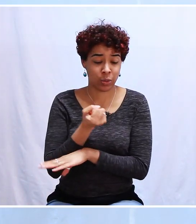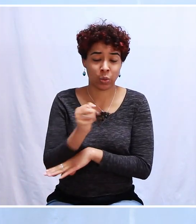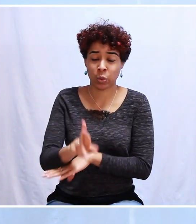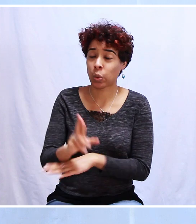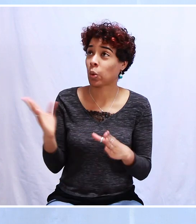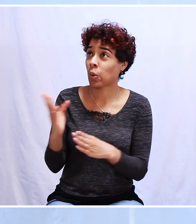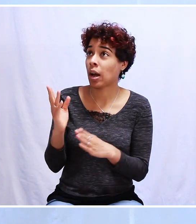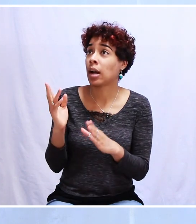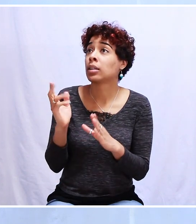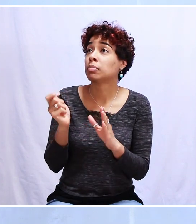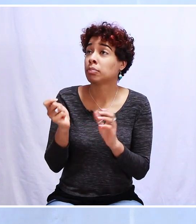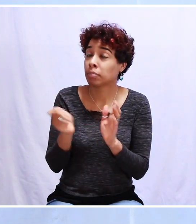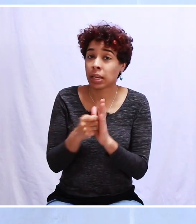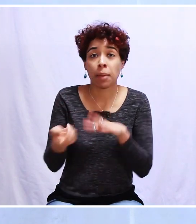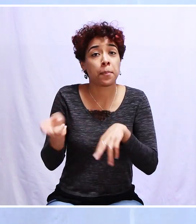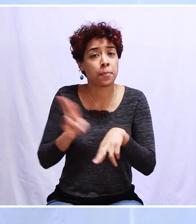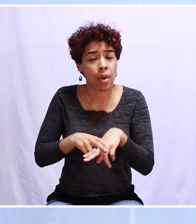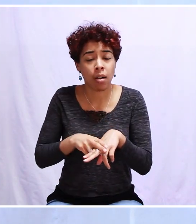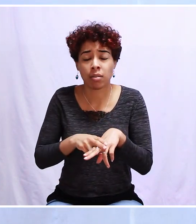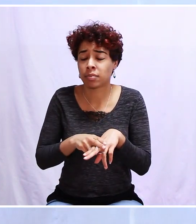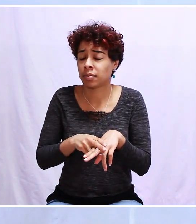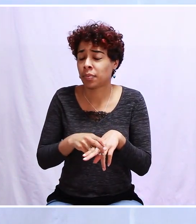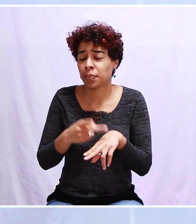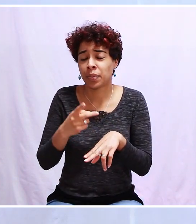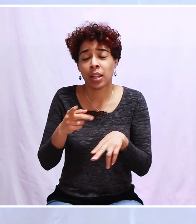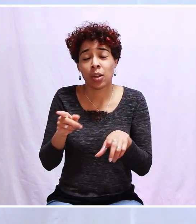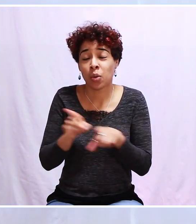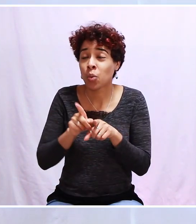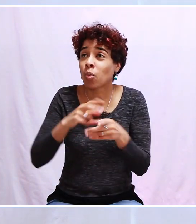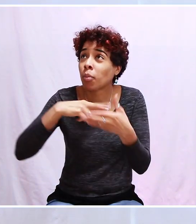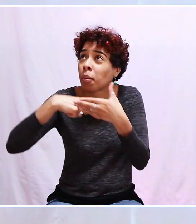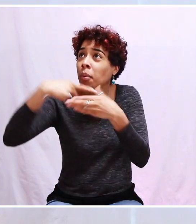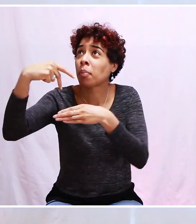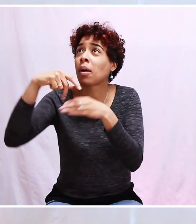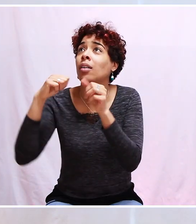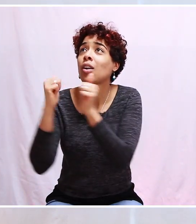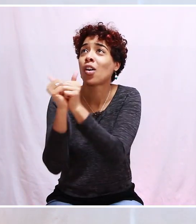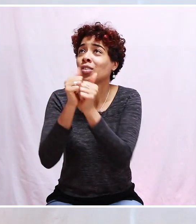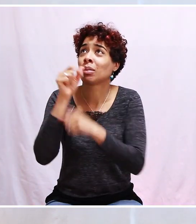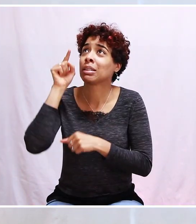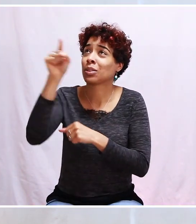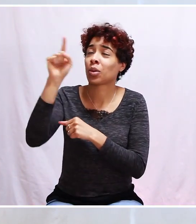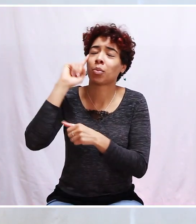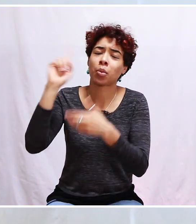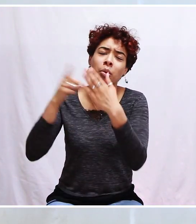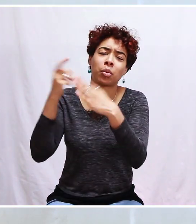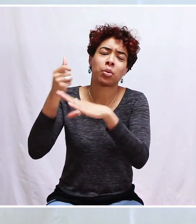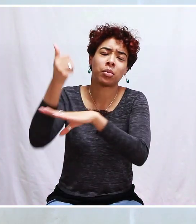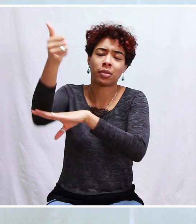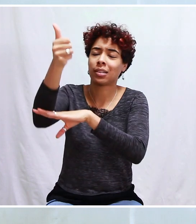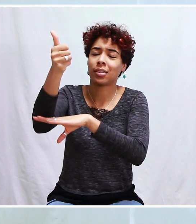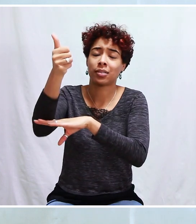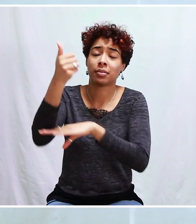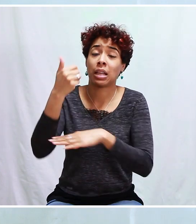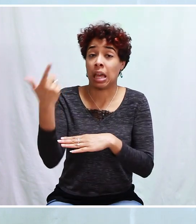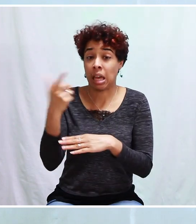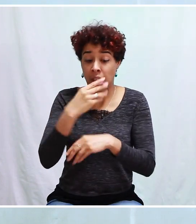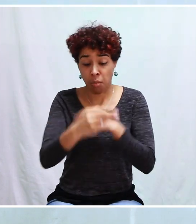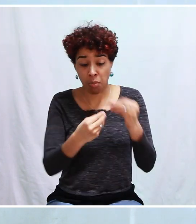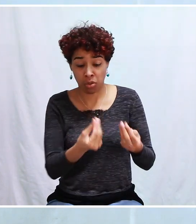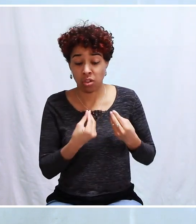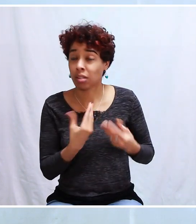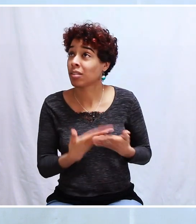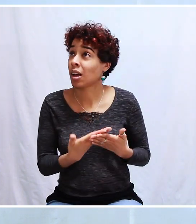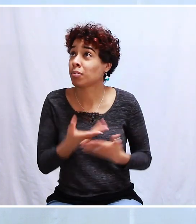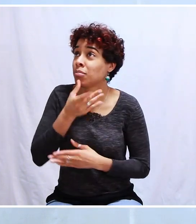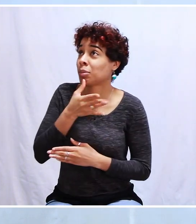seulement quand nous quitterons cette terre, nous serons aussi, Seigneur, avec toi dans ta présence pour l'éternité, chose que le monde ne peut pas nous donner.